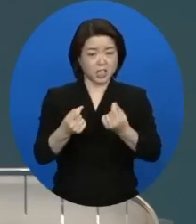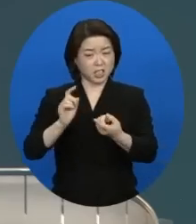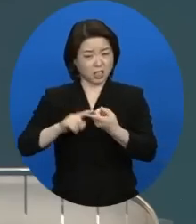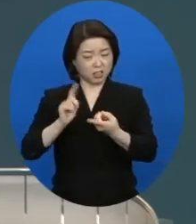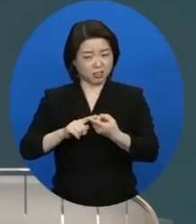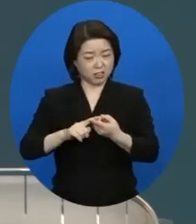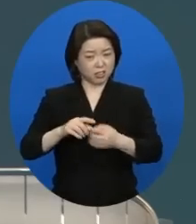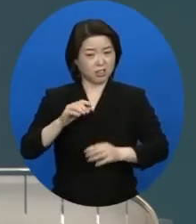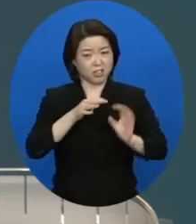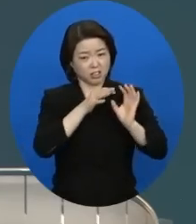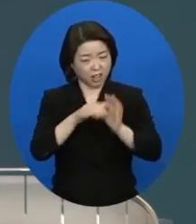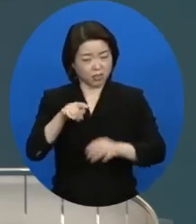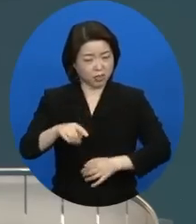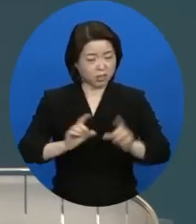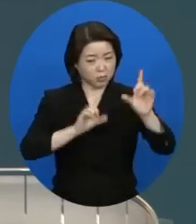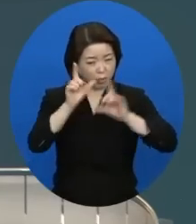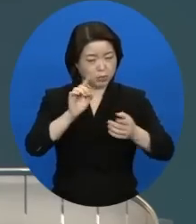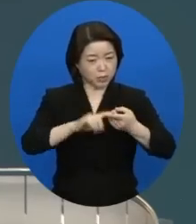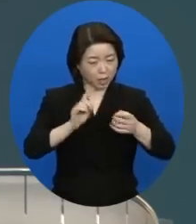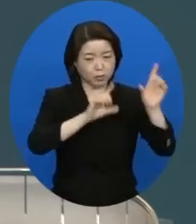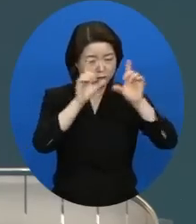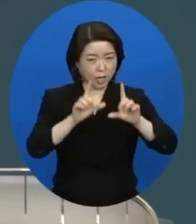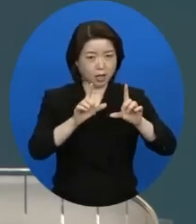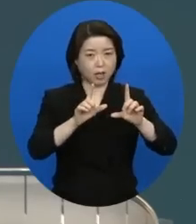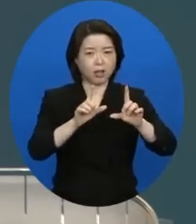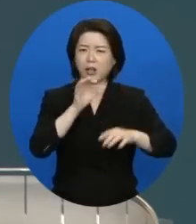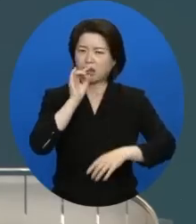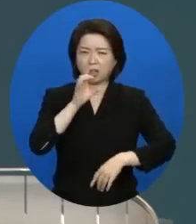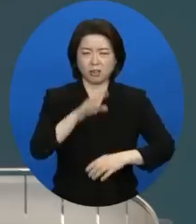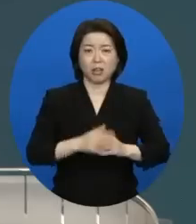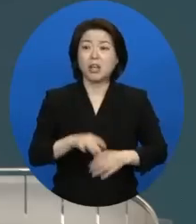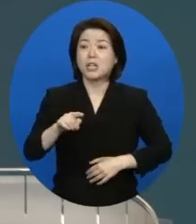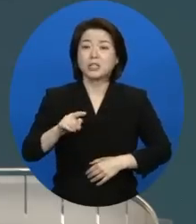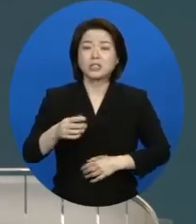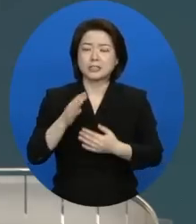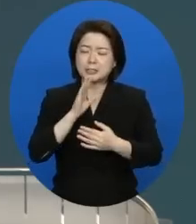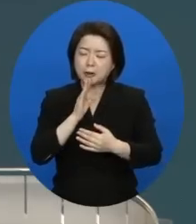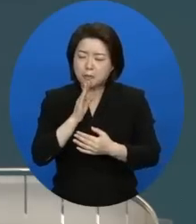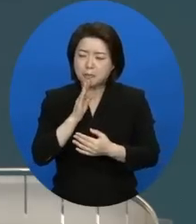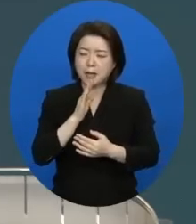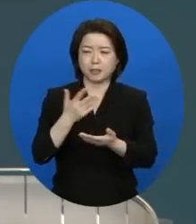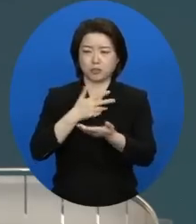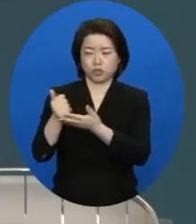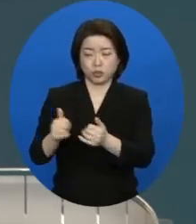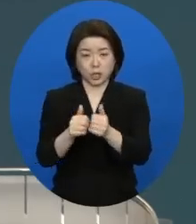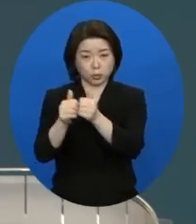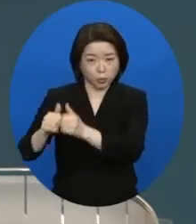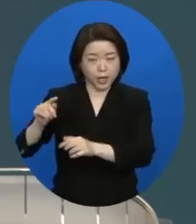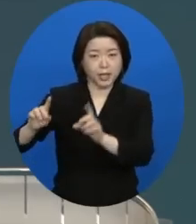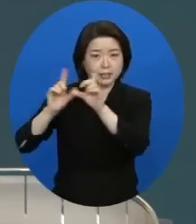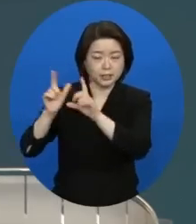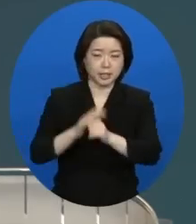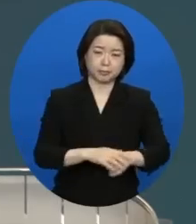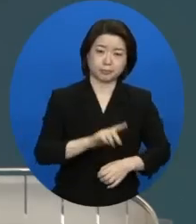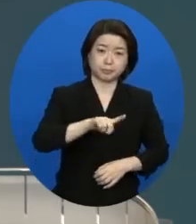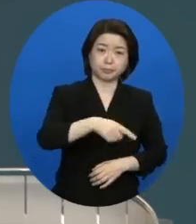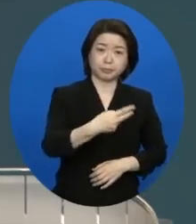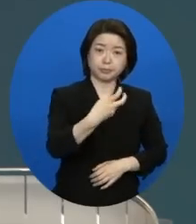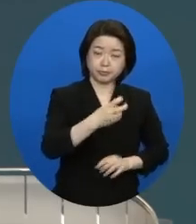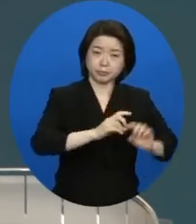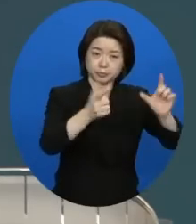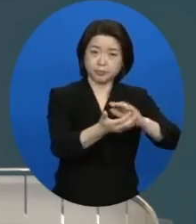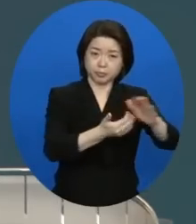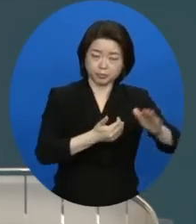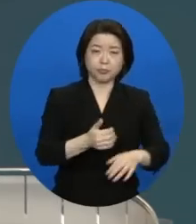되니까 정말 주님과 함께 동행하는 그 삶을 120년 전에 1903년에 하디